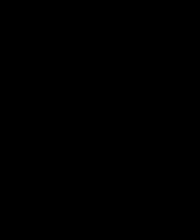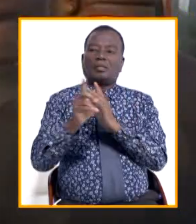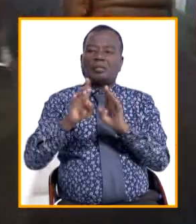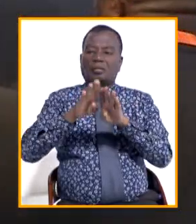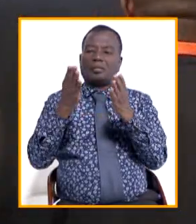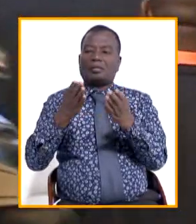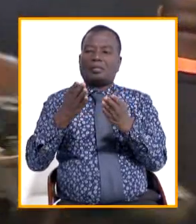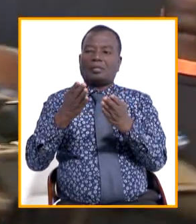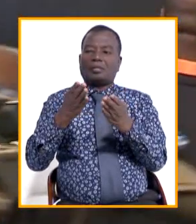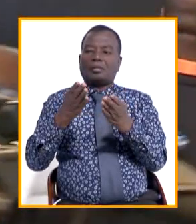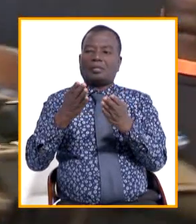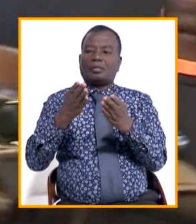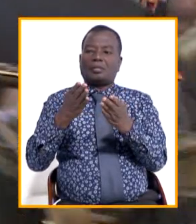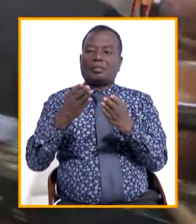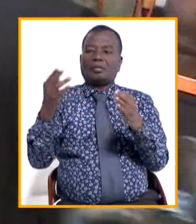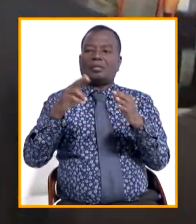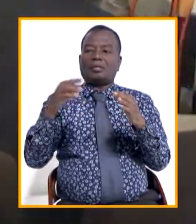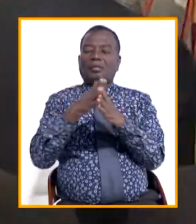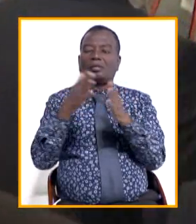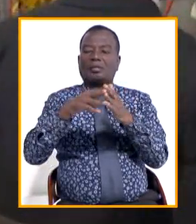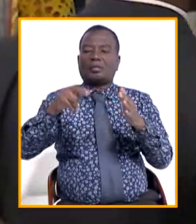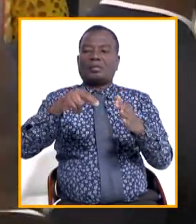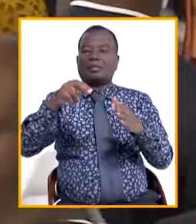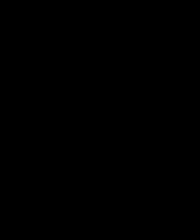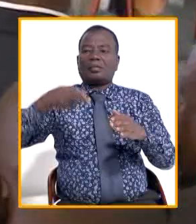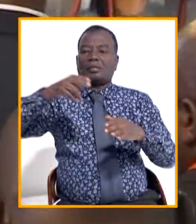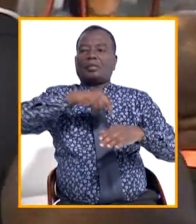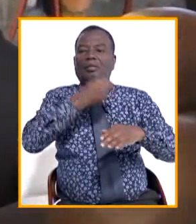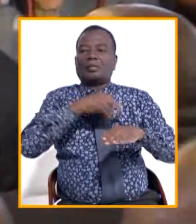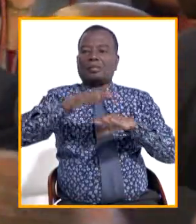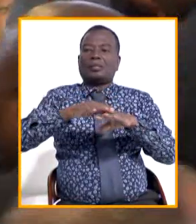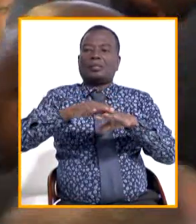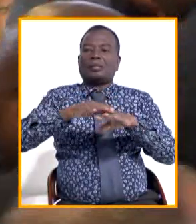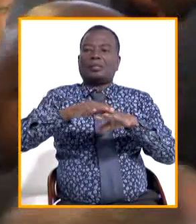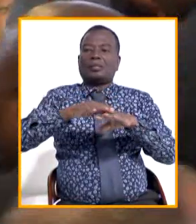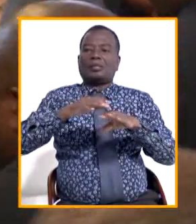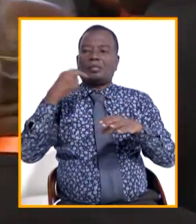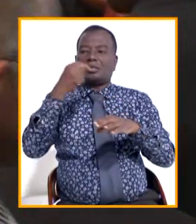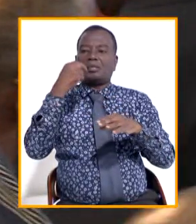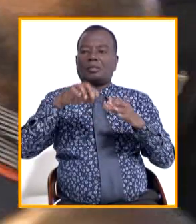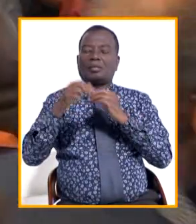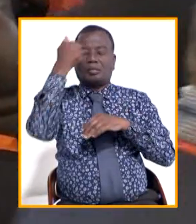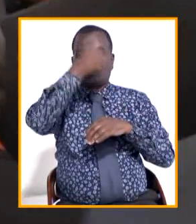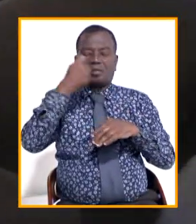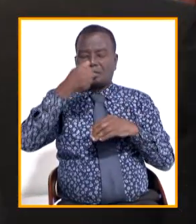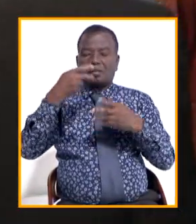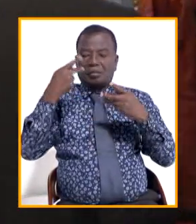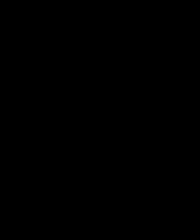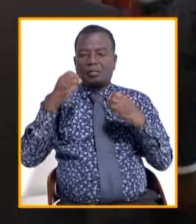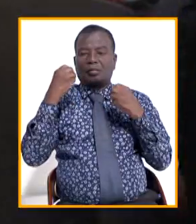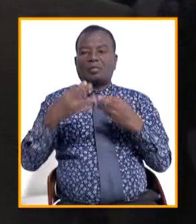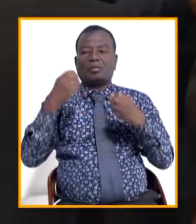la réunion de haut niveau sur la nutrition en Afrique. En présence d'un parterre de